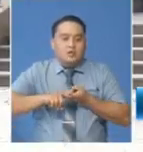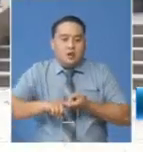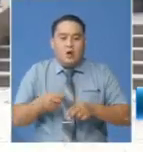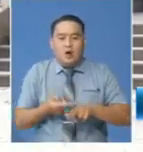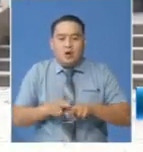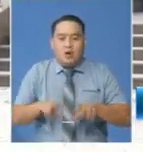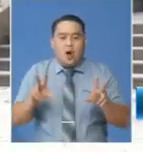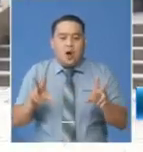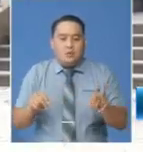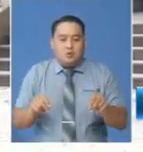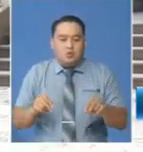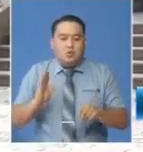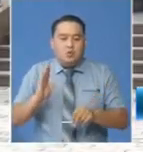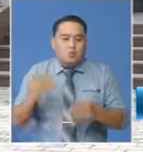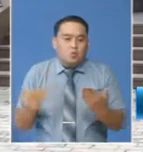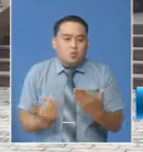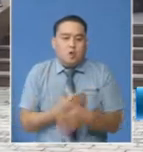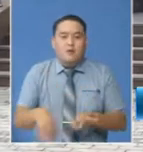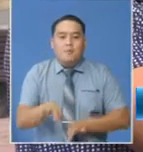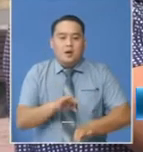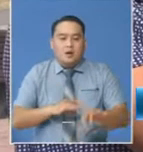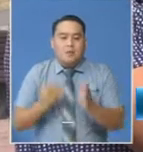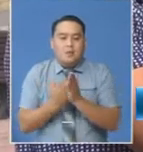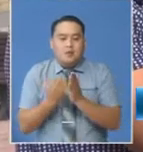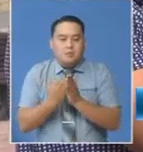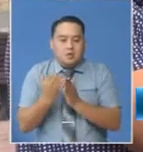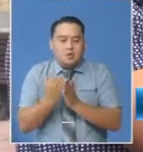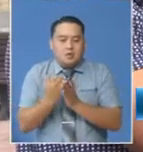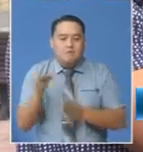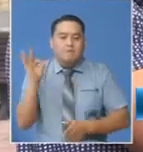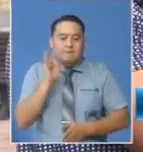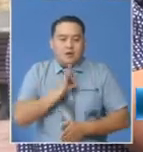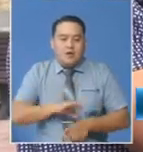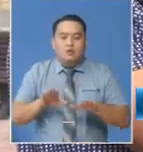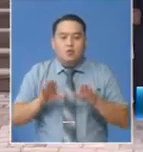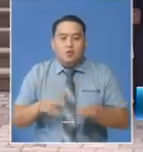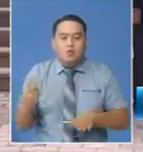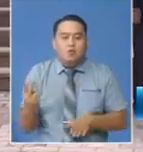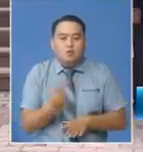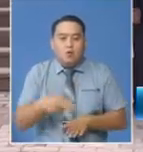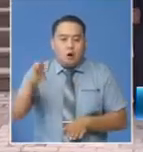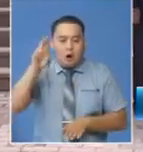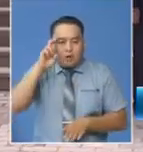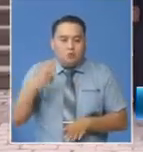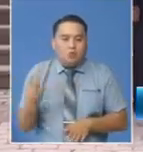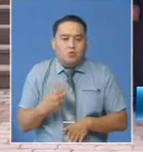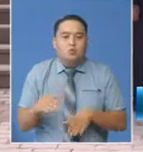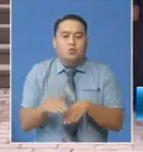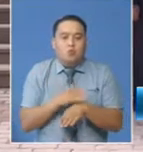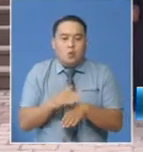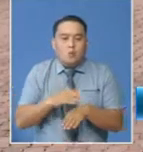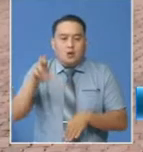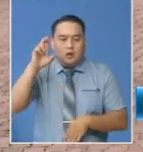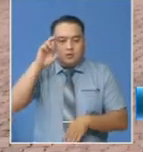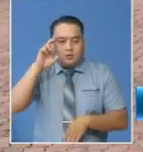которые обещают обернуться новыми проектами и перспективами, выгодными не только для двух регионов, но и двух добрососедских